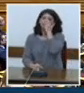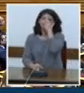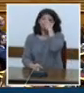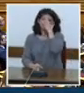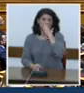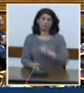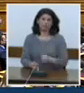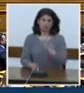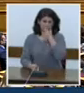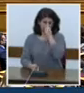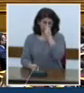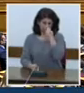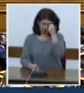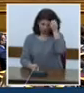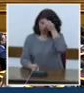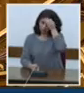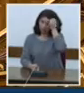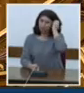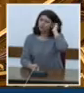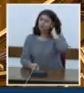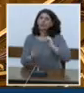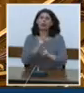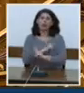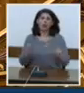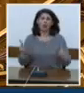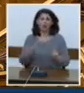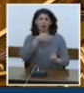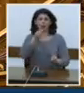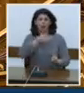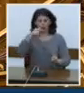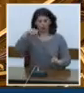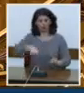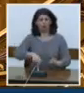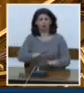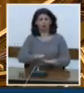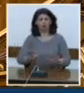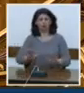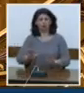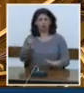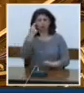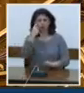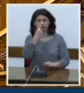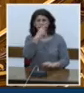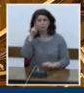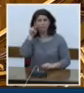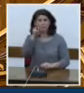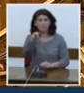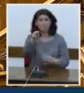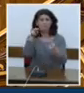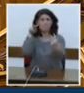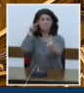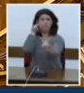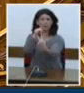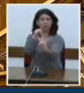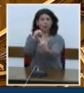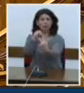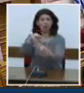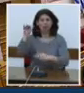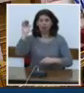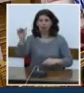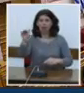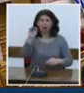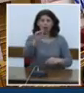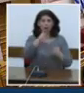για καθαρές κουβέντες και για καθαρές εξηγήσεις. Γι' αυτό και σας κοιτώ στα μάτια και σας ερωτώ